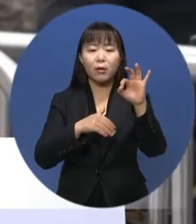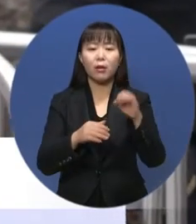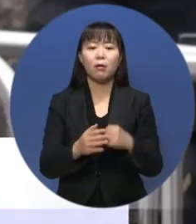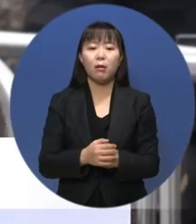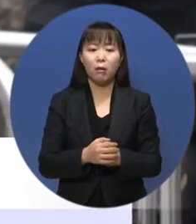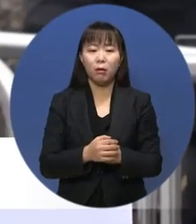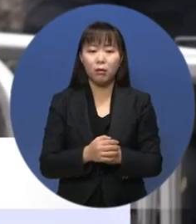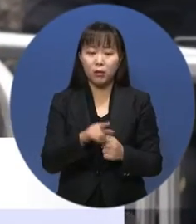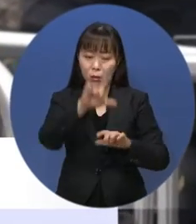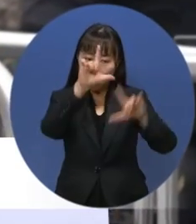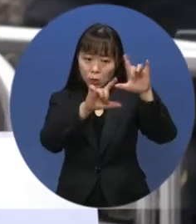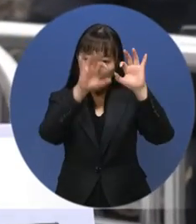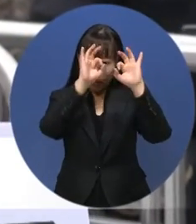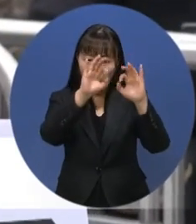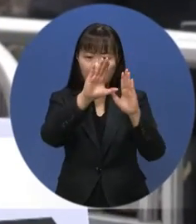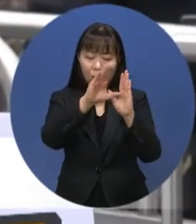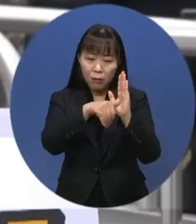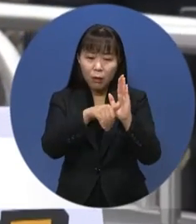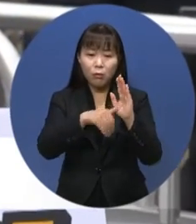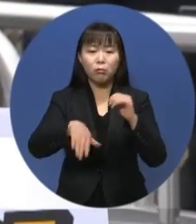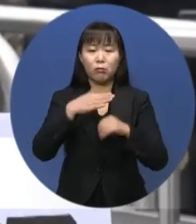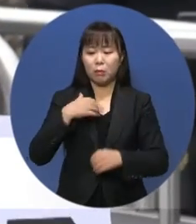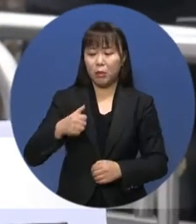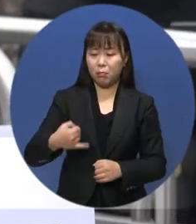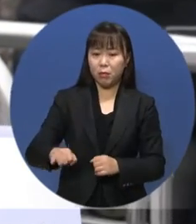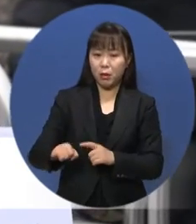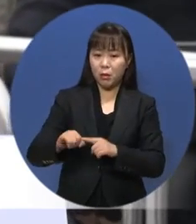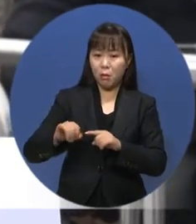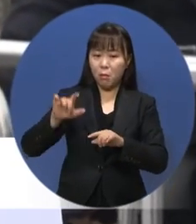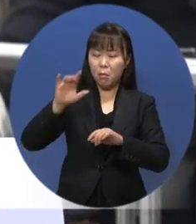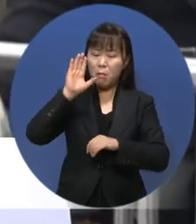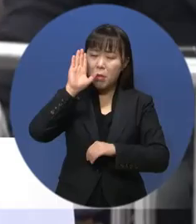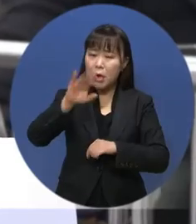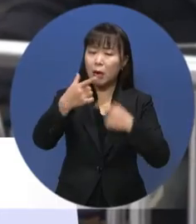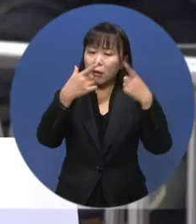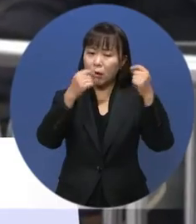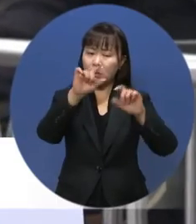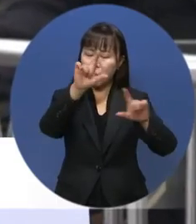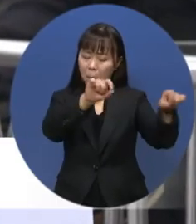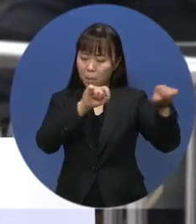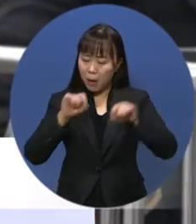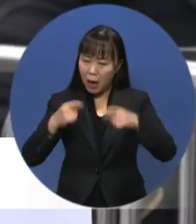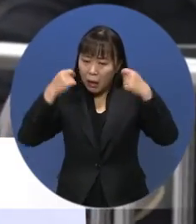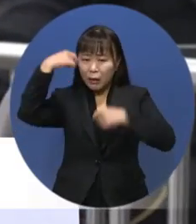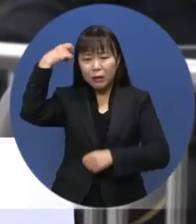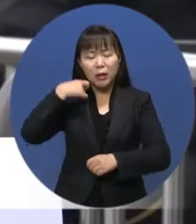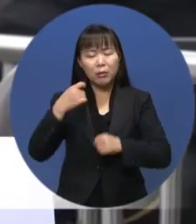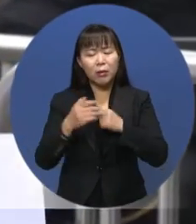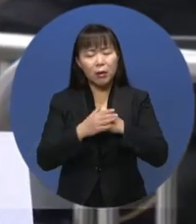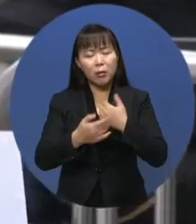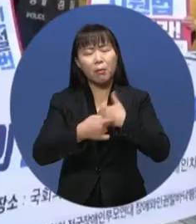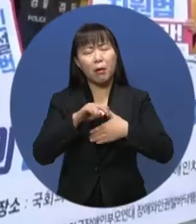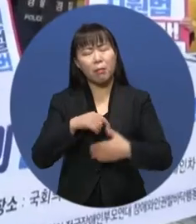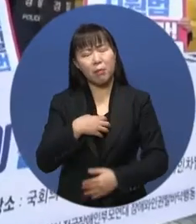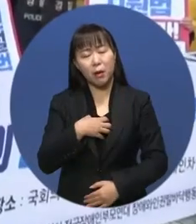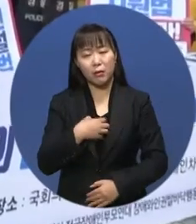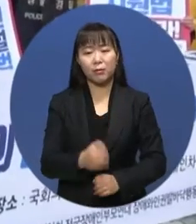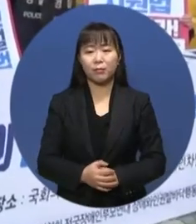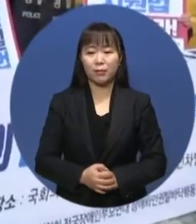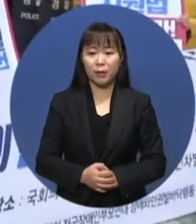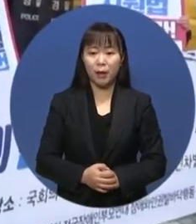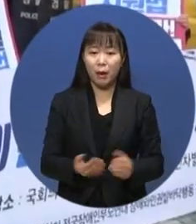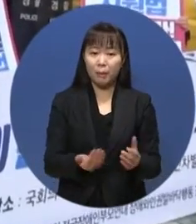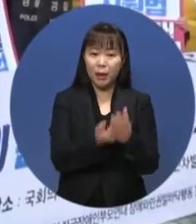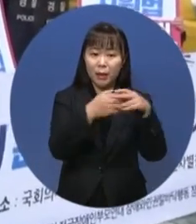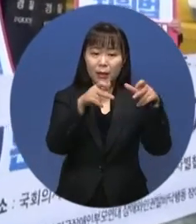그 장면 볼 때마다 우리 자녀들의 미래가 거기 있는 것 같아서 마음이 몹시 아팠습니다.